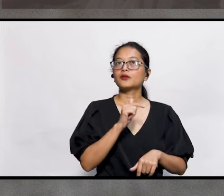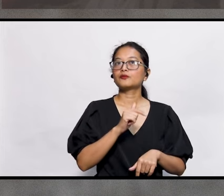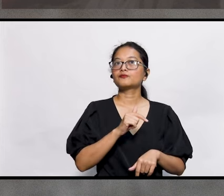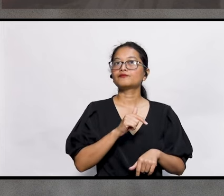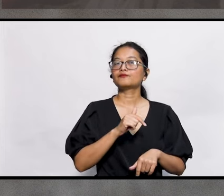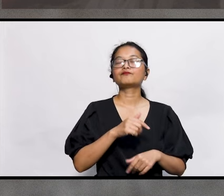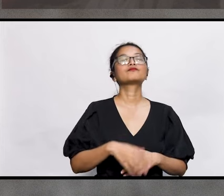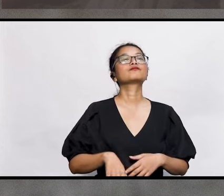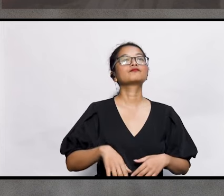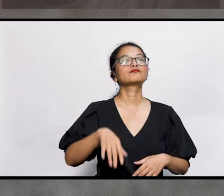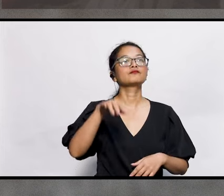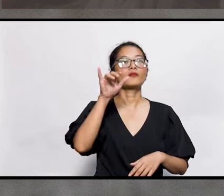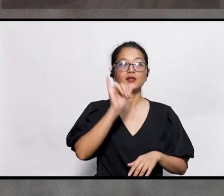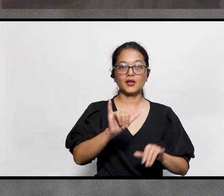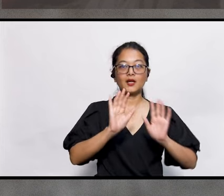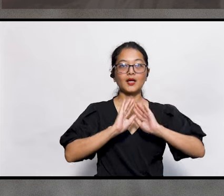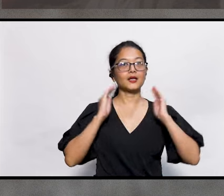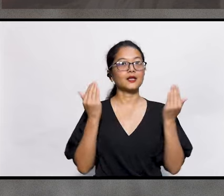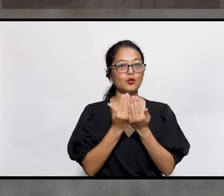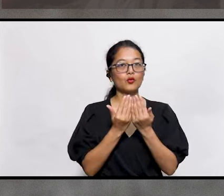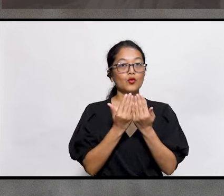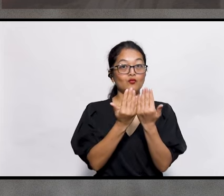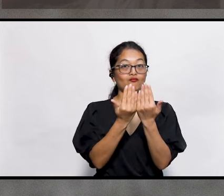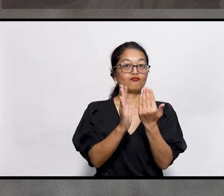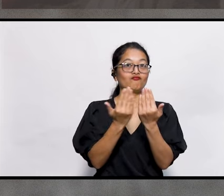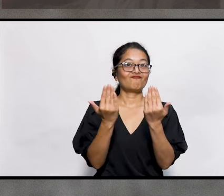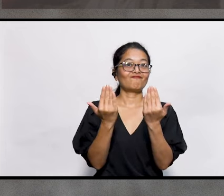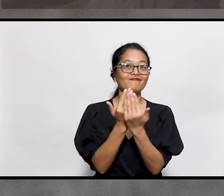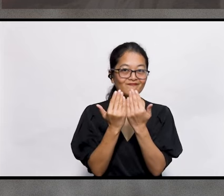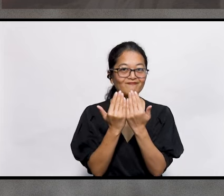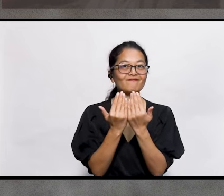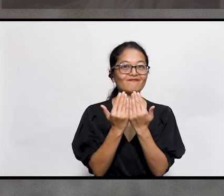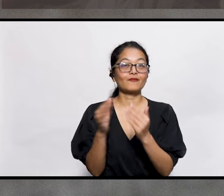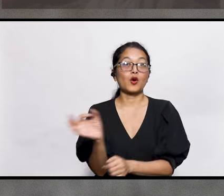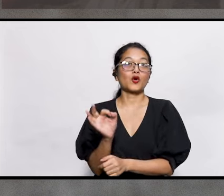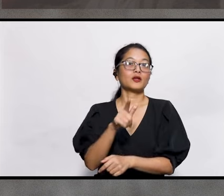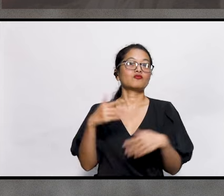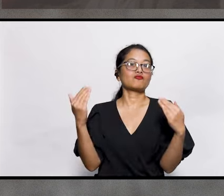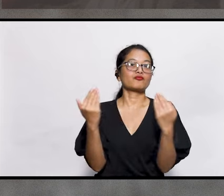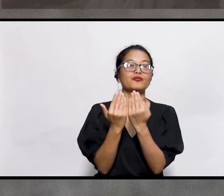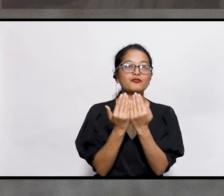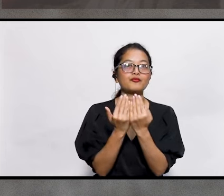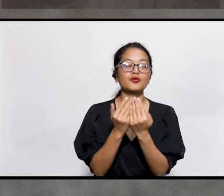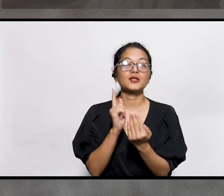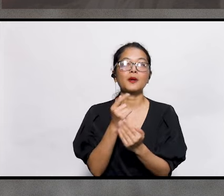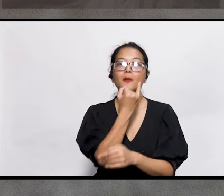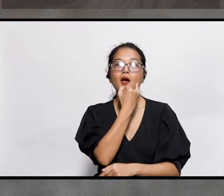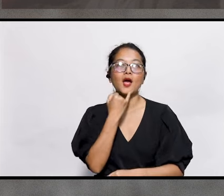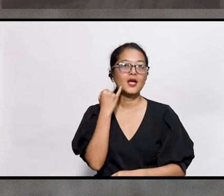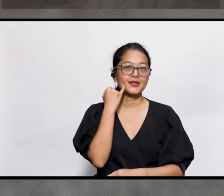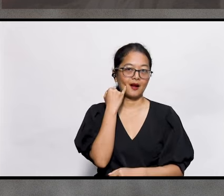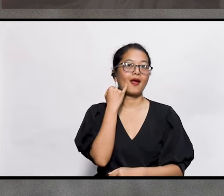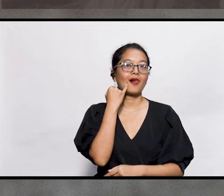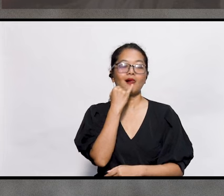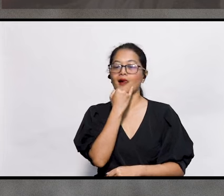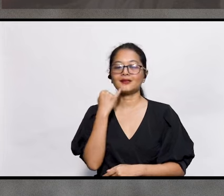Jericho telah menutup pintu gerbangnya telah tertutup kota itu karena orang Israel tidak